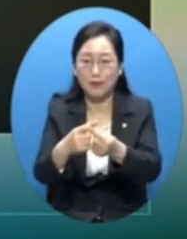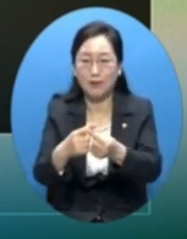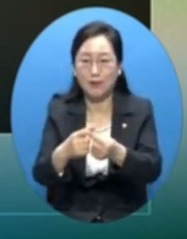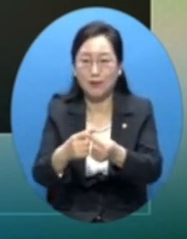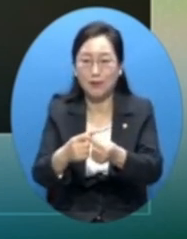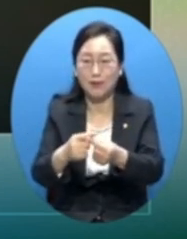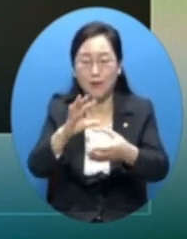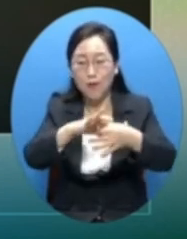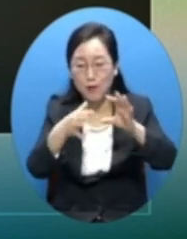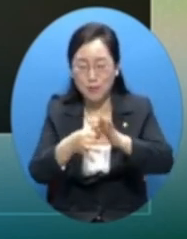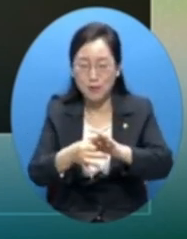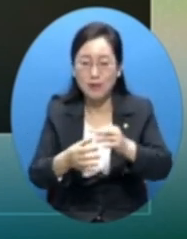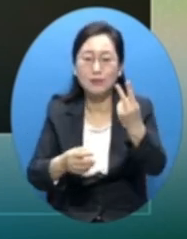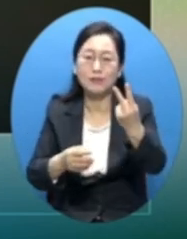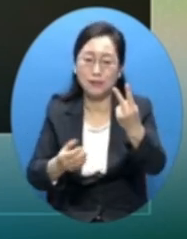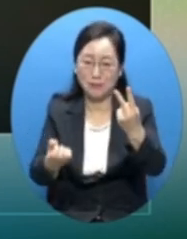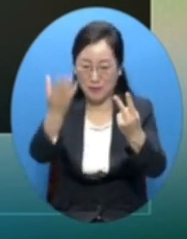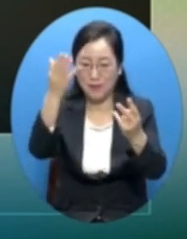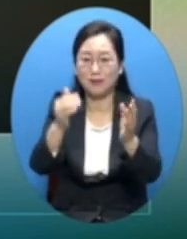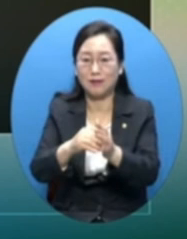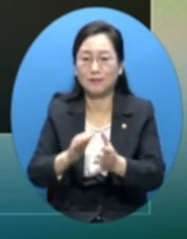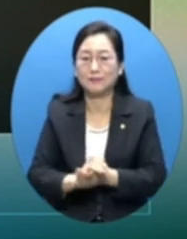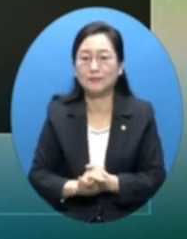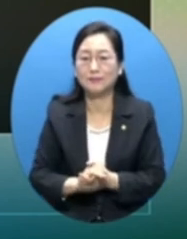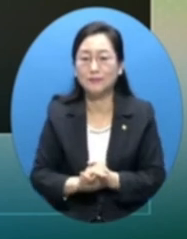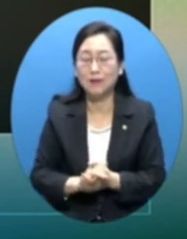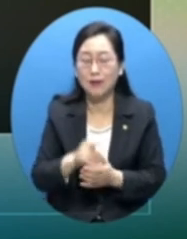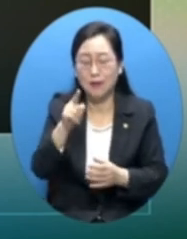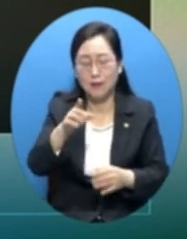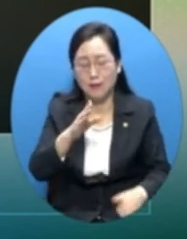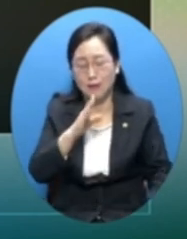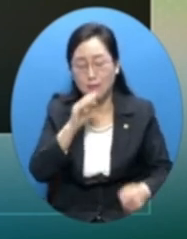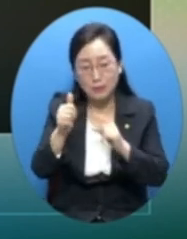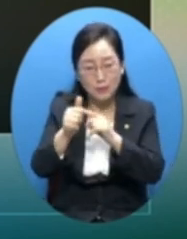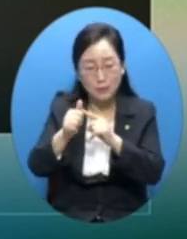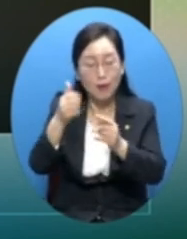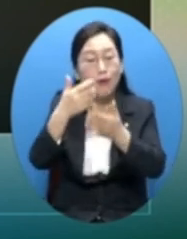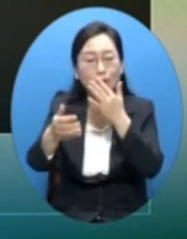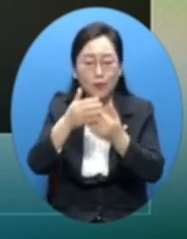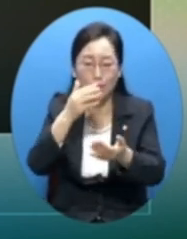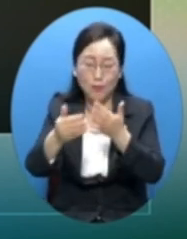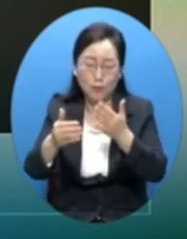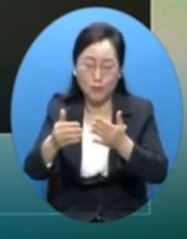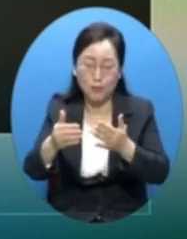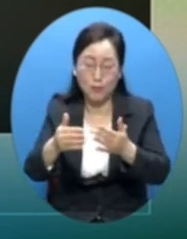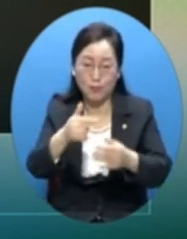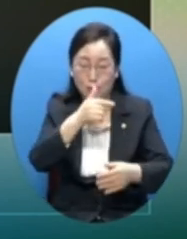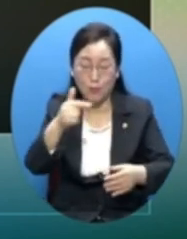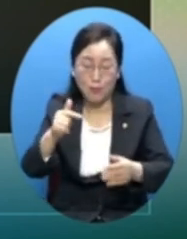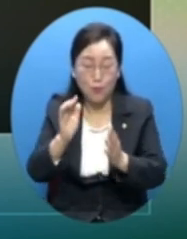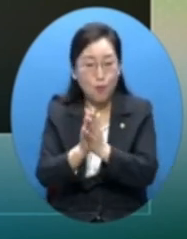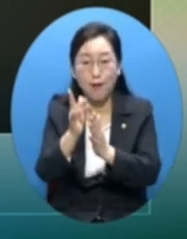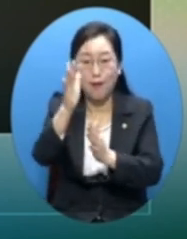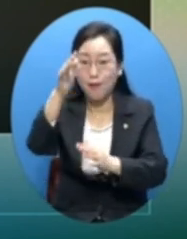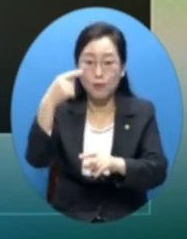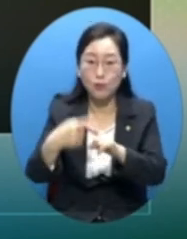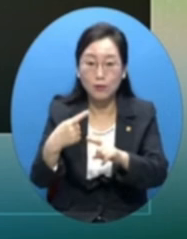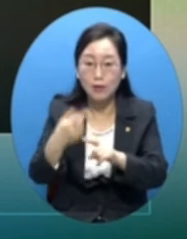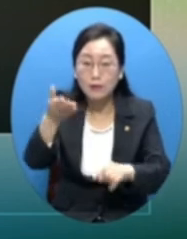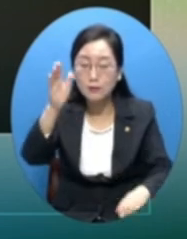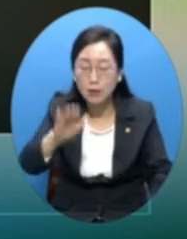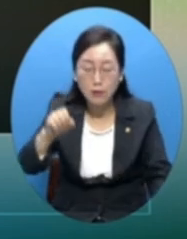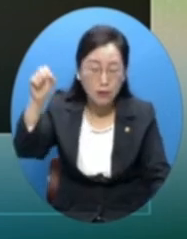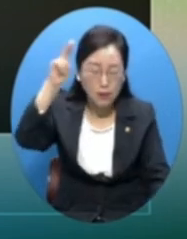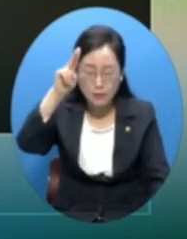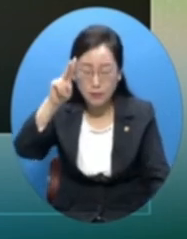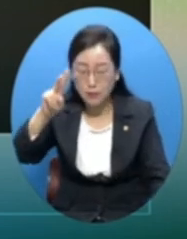올림픽 마라톤 2연패를 합니다. 이렇게 화려했던 그런 경력은 예기치 않은 대형 교통사고로 말미암아